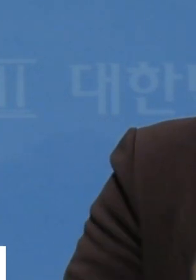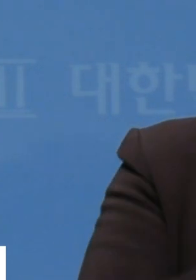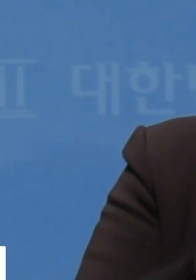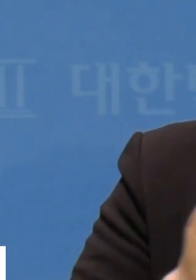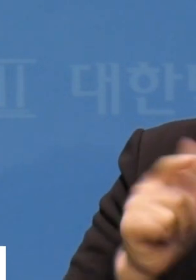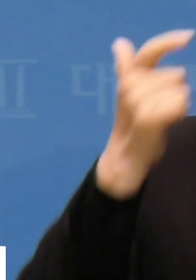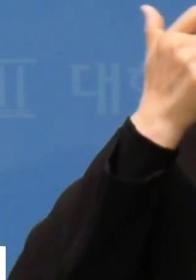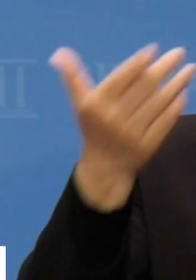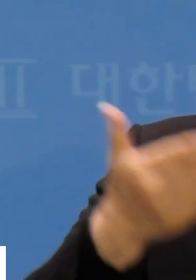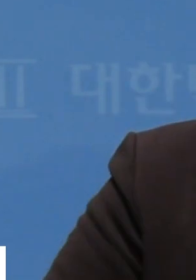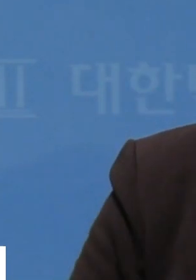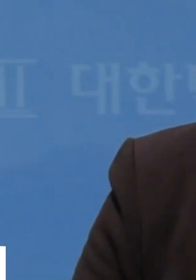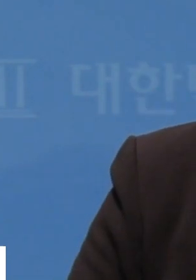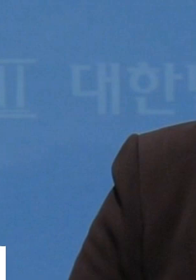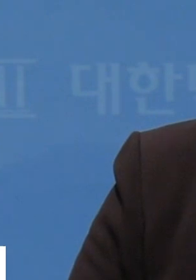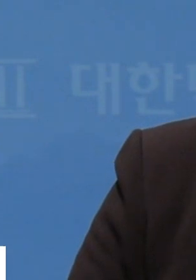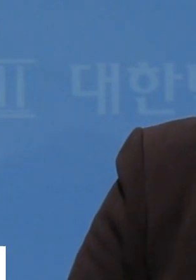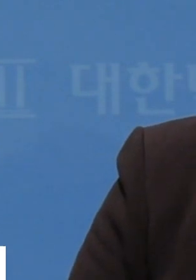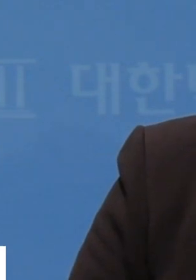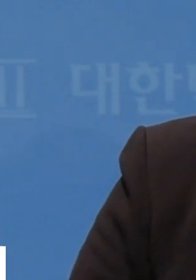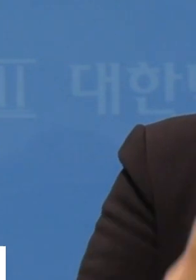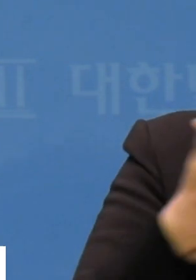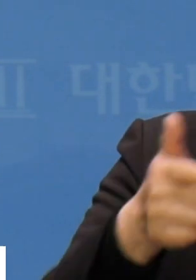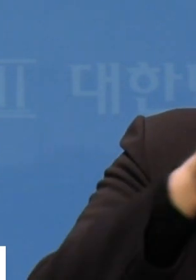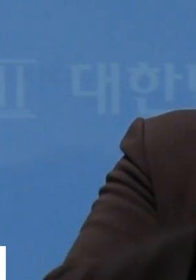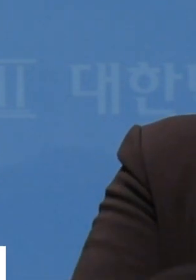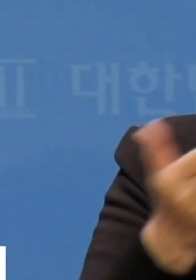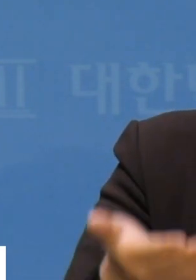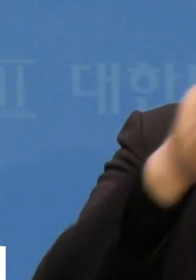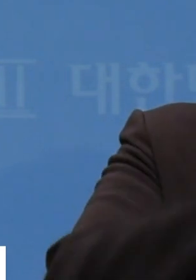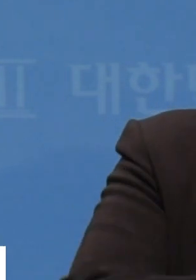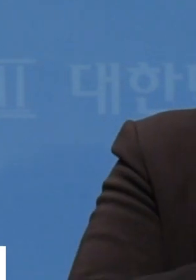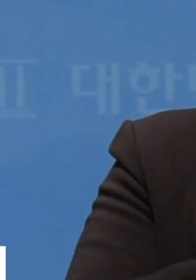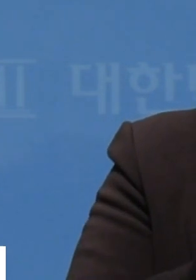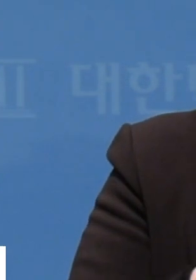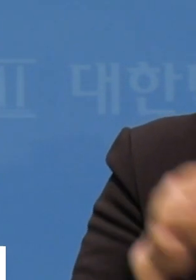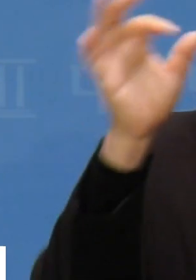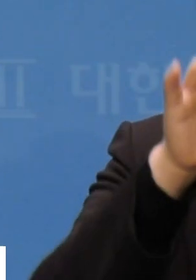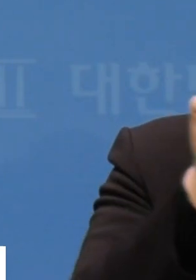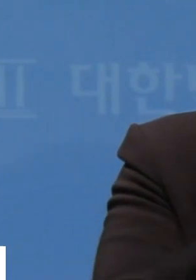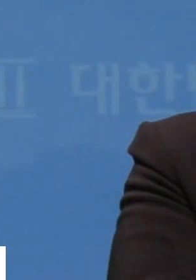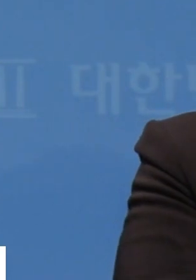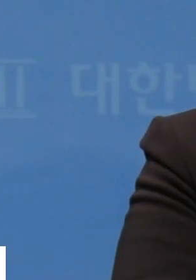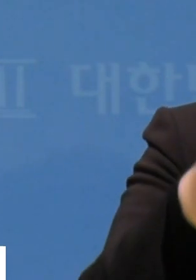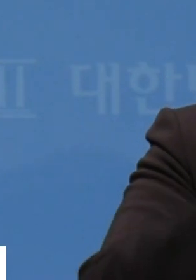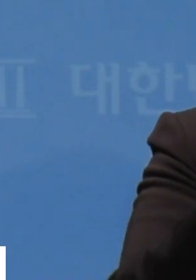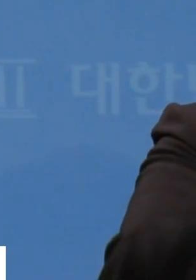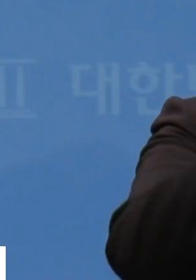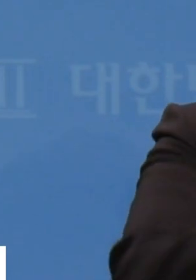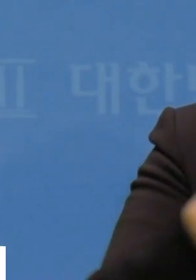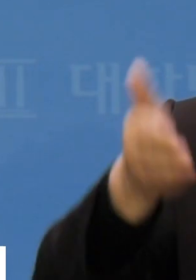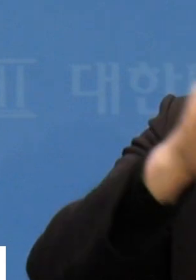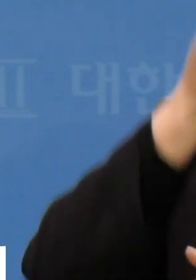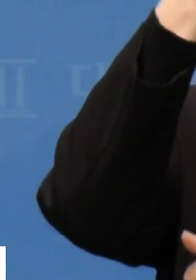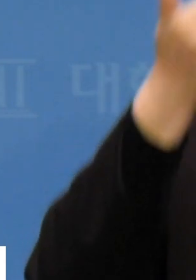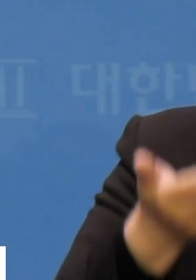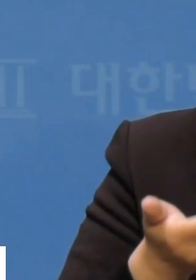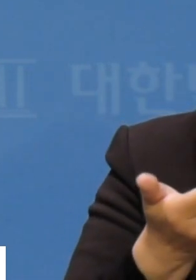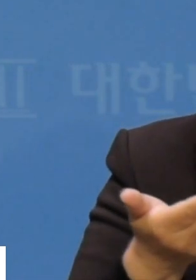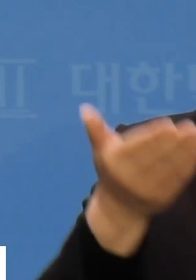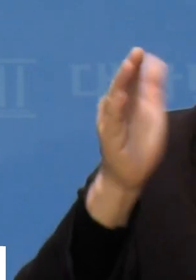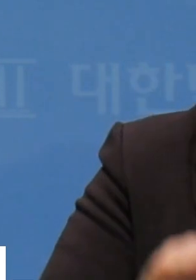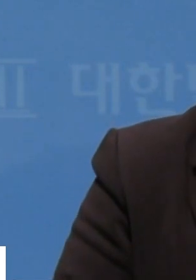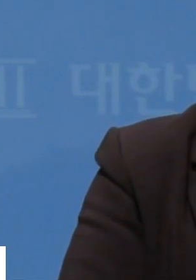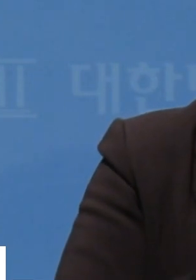한동훈 국민의힘 비대위원장이 국립대전현충원을 찾았지만 그토록 외치는 동료 시민에 대한 예우는 찾아볼